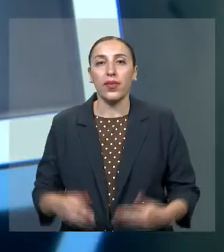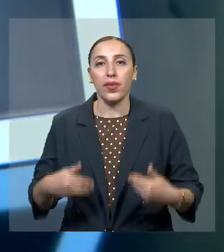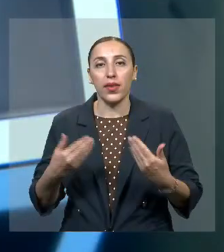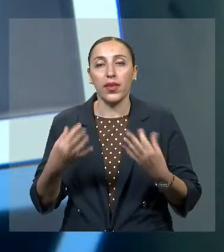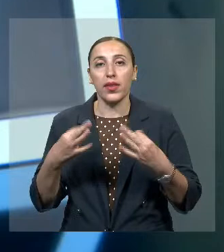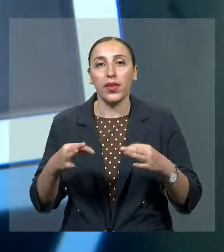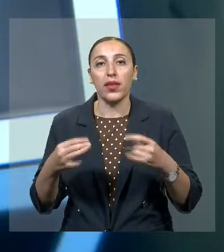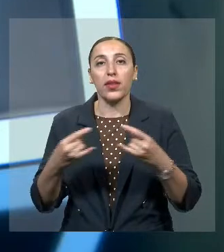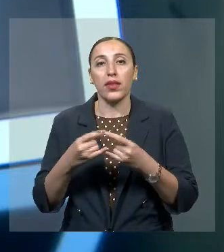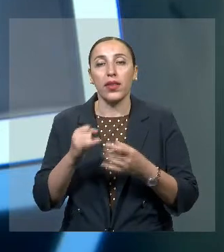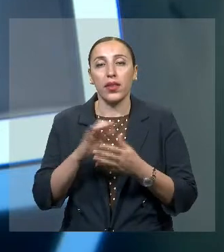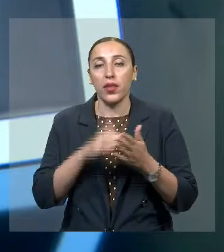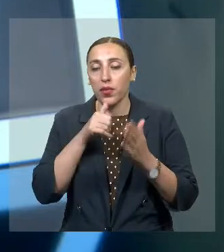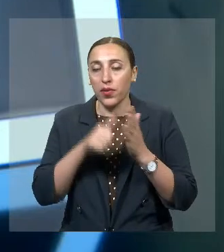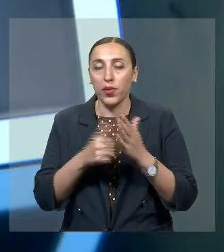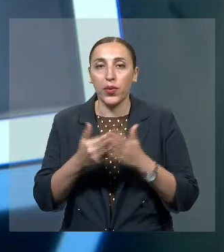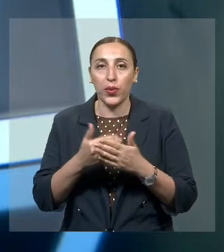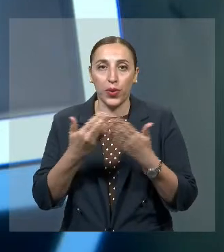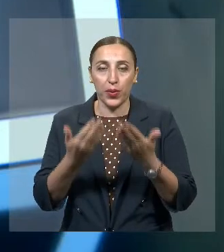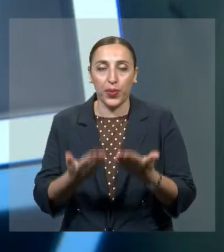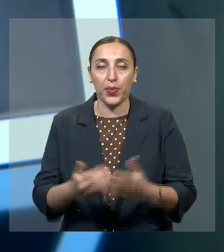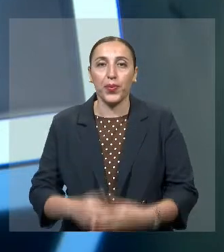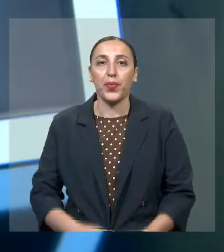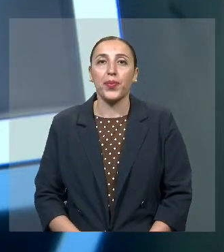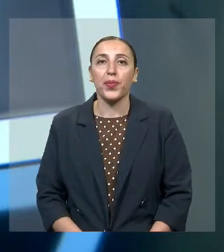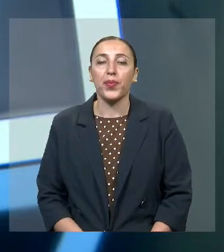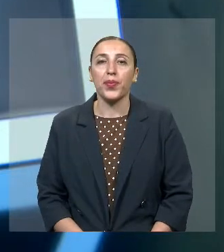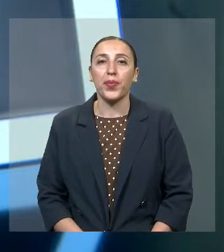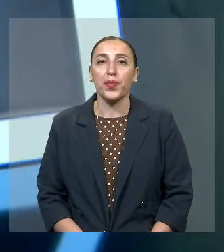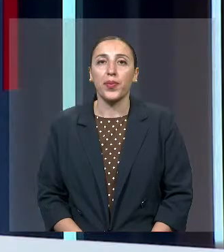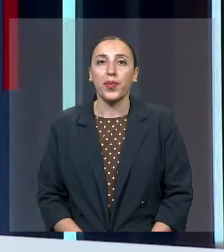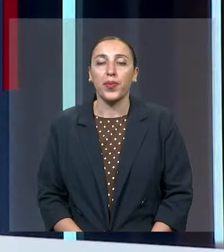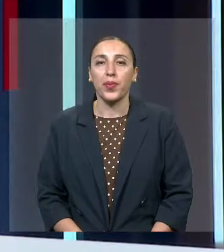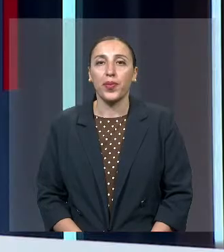Բարի երեկո, ժամը 18-ն է, ազատության ուղիղ եթերում լրատվական կենտրոնն է։